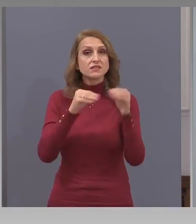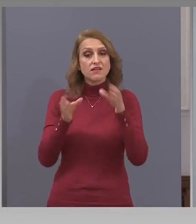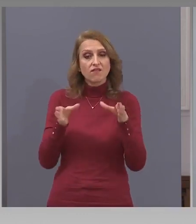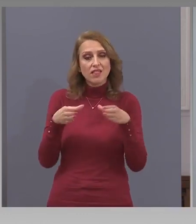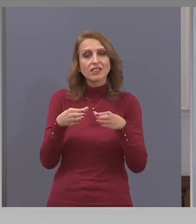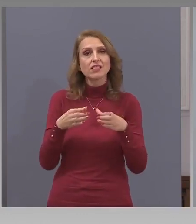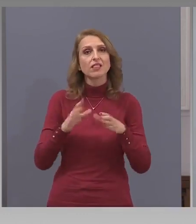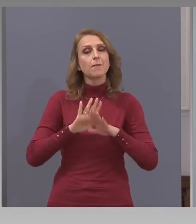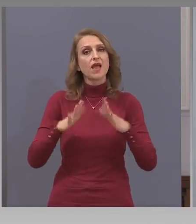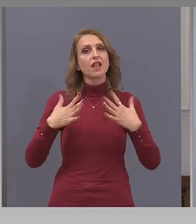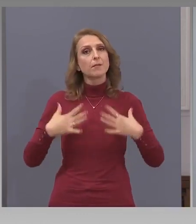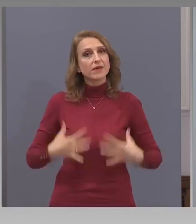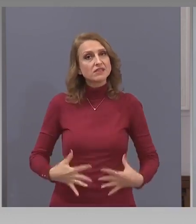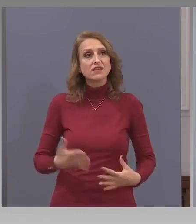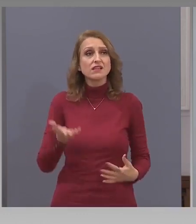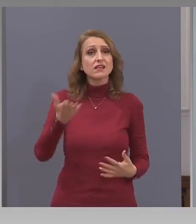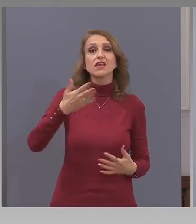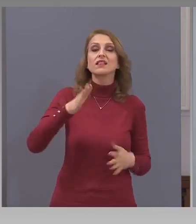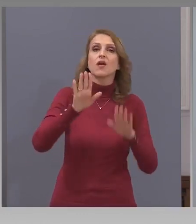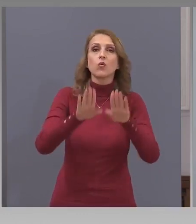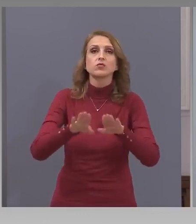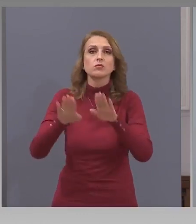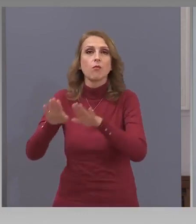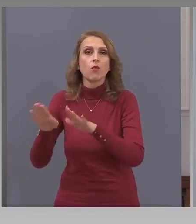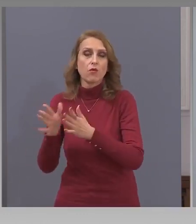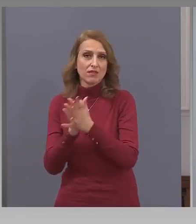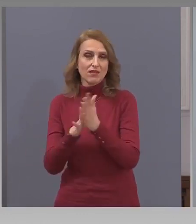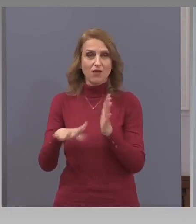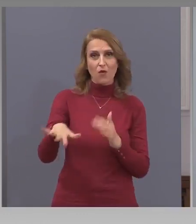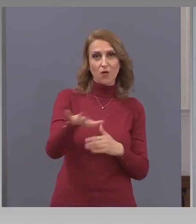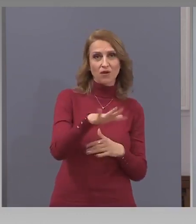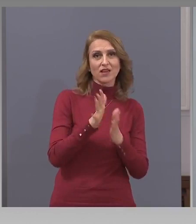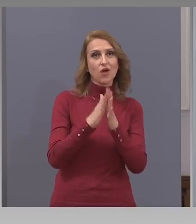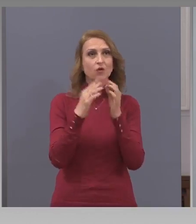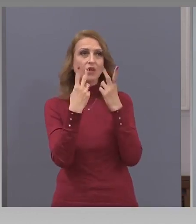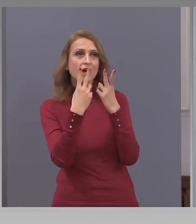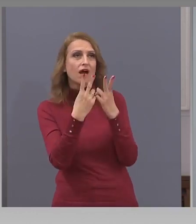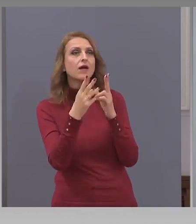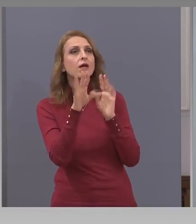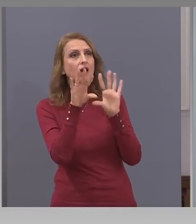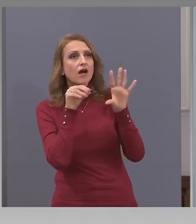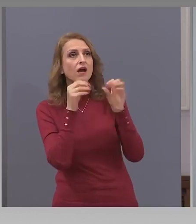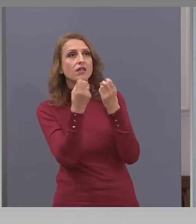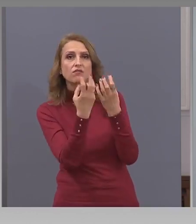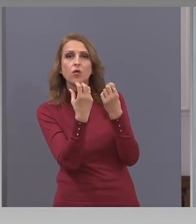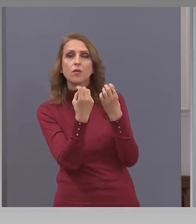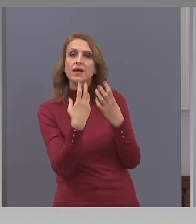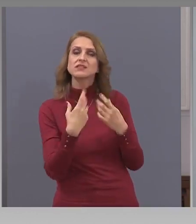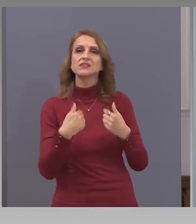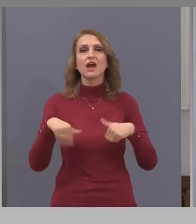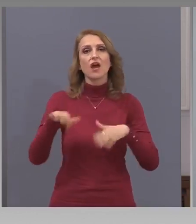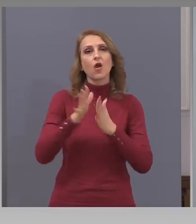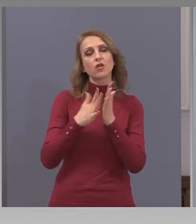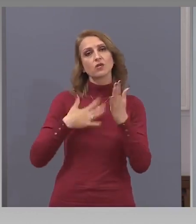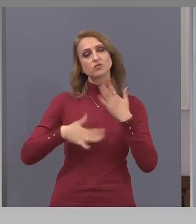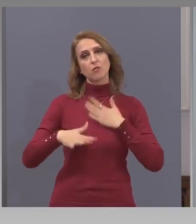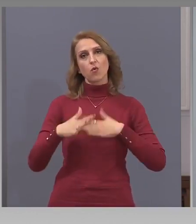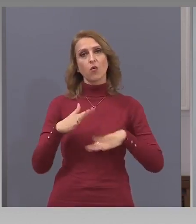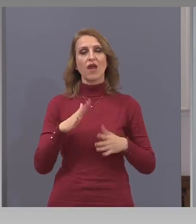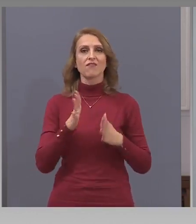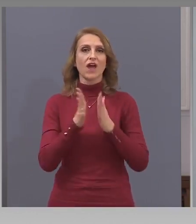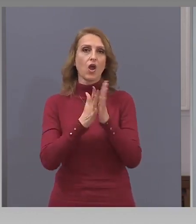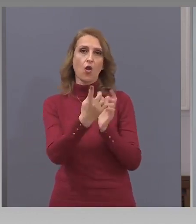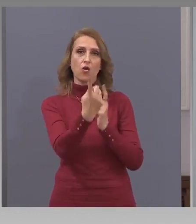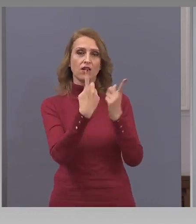успокои хората, всички вярваме на бялата престилка, каже. Ние считаме, че може така, така, така.